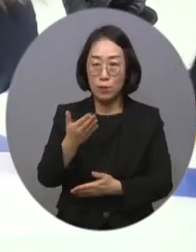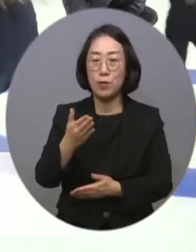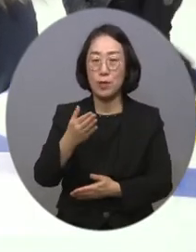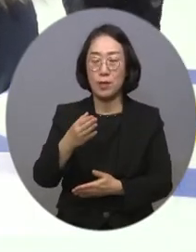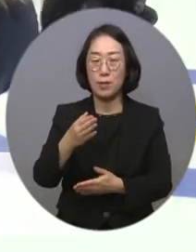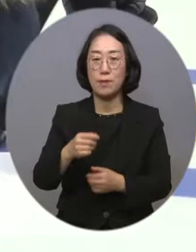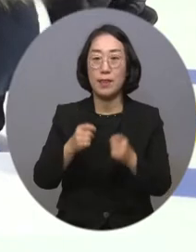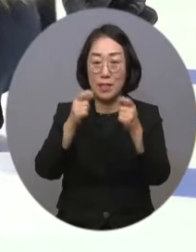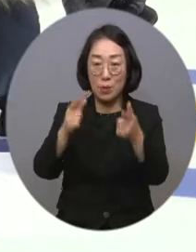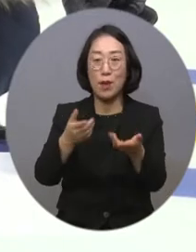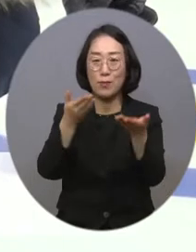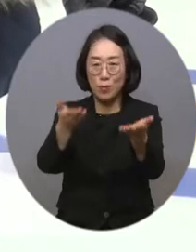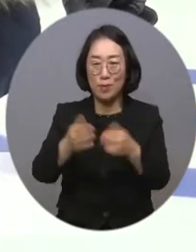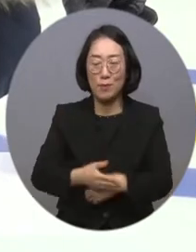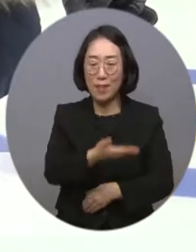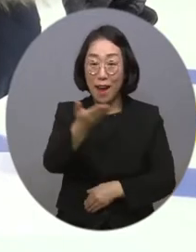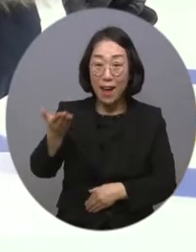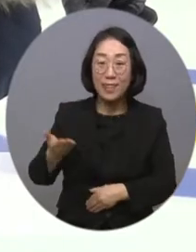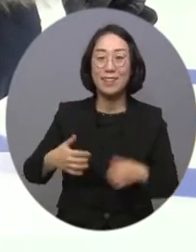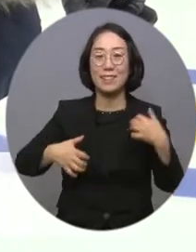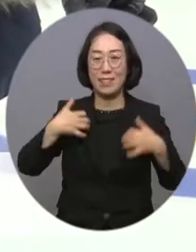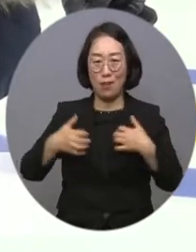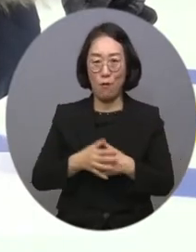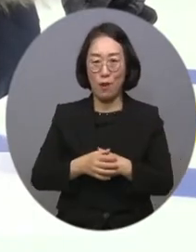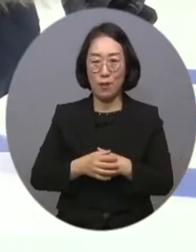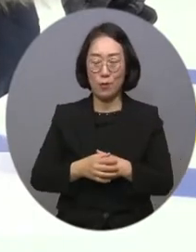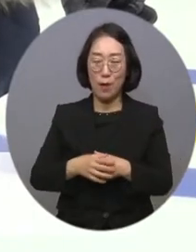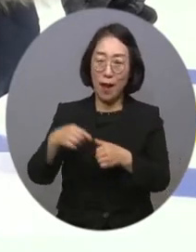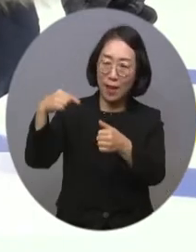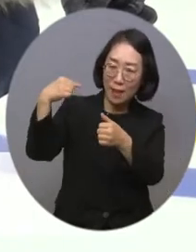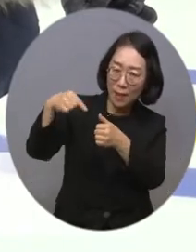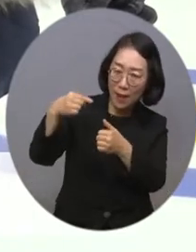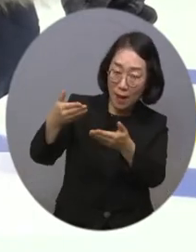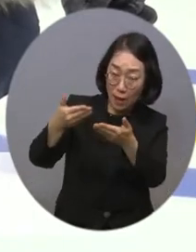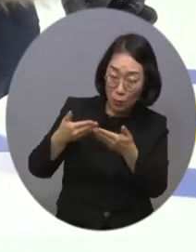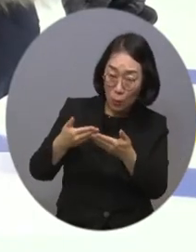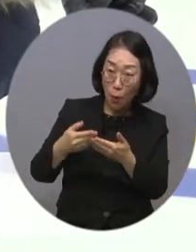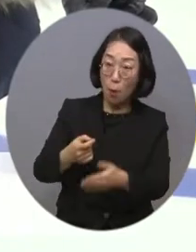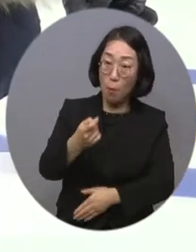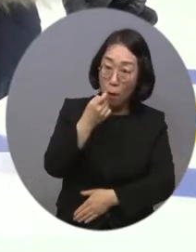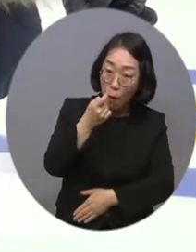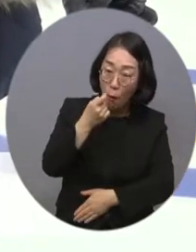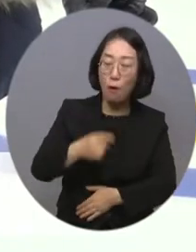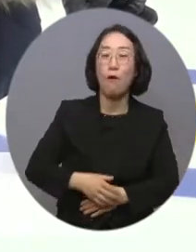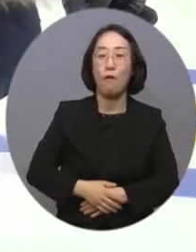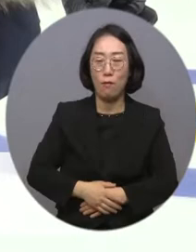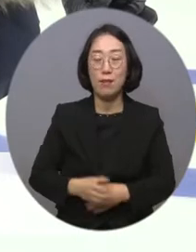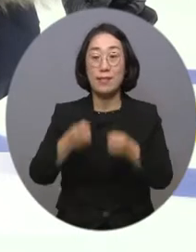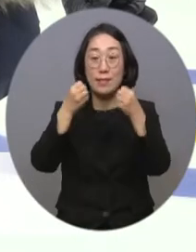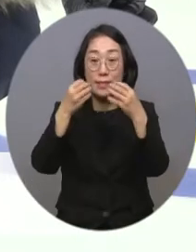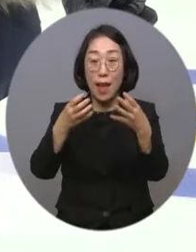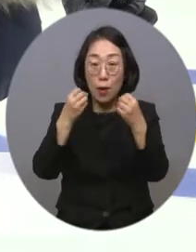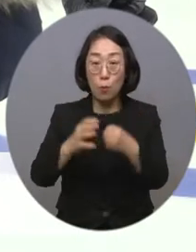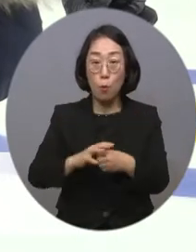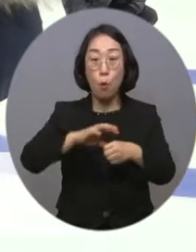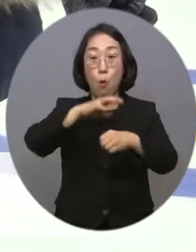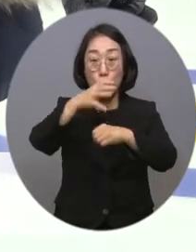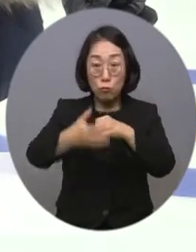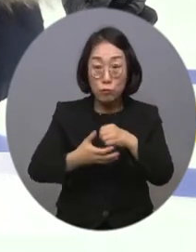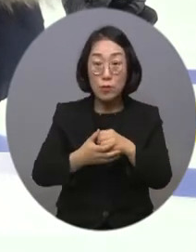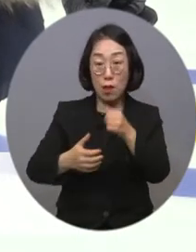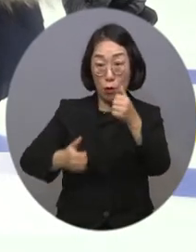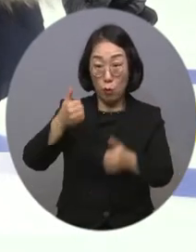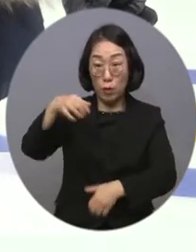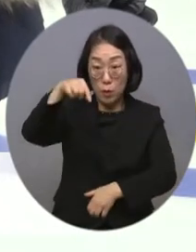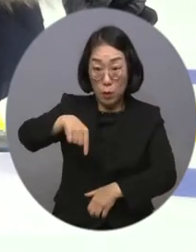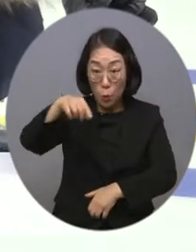했습니다. 다들 너무 즐거워하시고 하나하나 우리 선생님들이 가르쳐주는 거에 새롭고 또 이게 국제대회까지 이곳에서